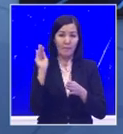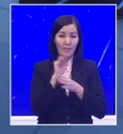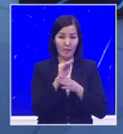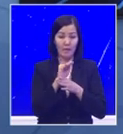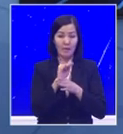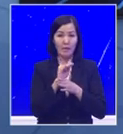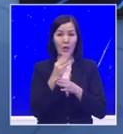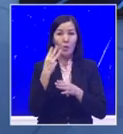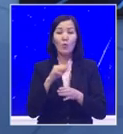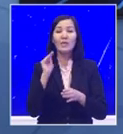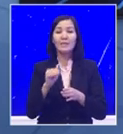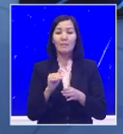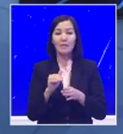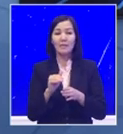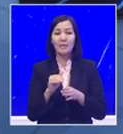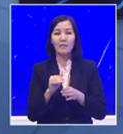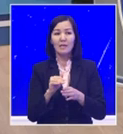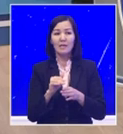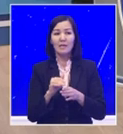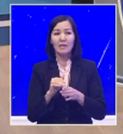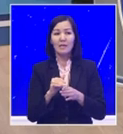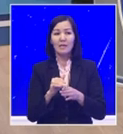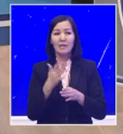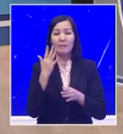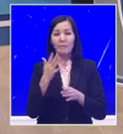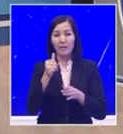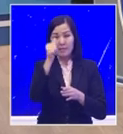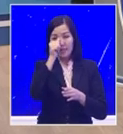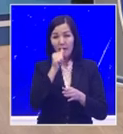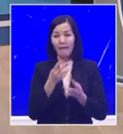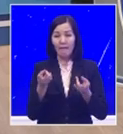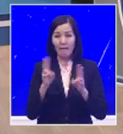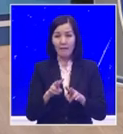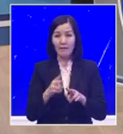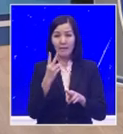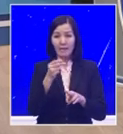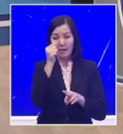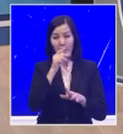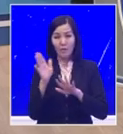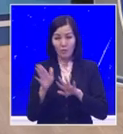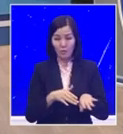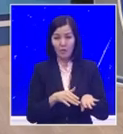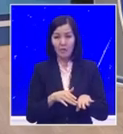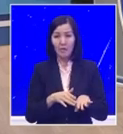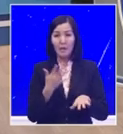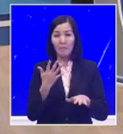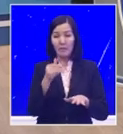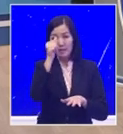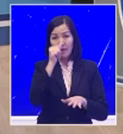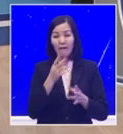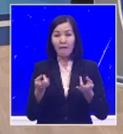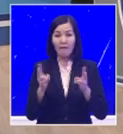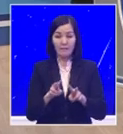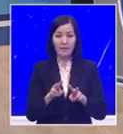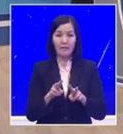мыңы қалған жаңа қанша? 5 айға алады ғой. 2 ай өтті, 3 ай төлемеді. 5 айға алады.